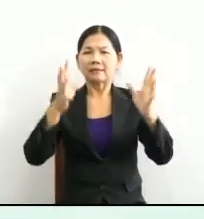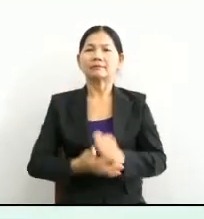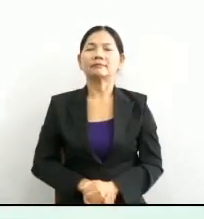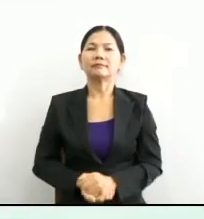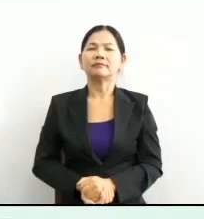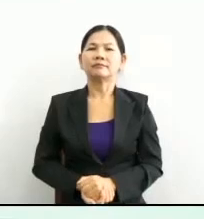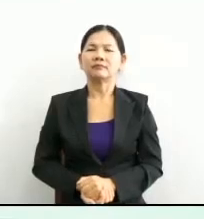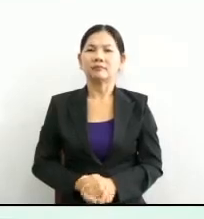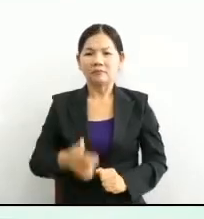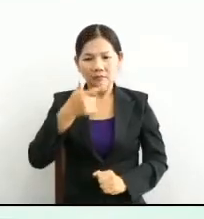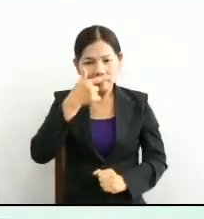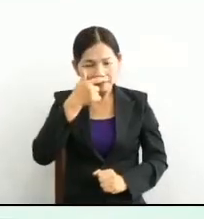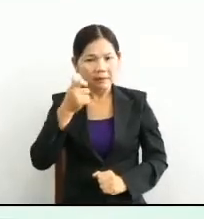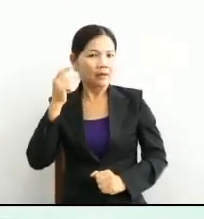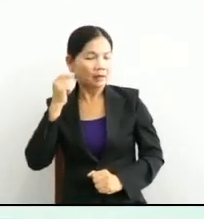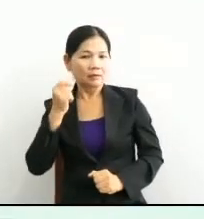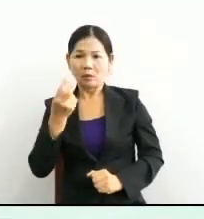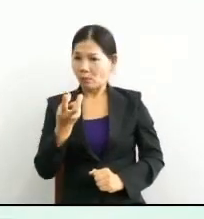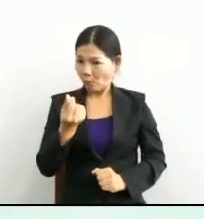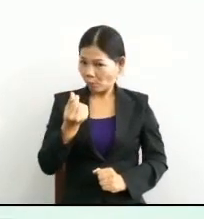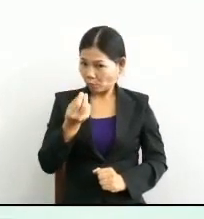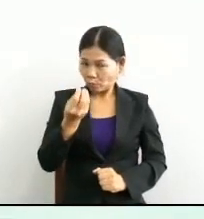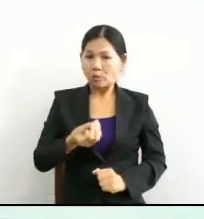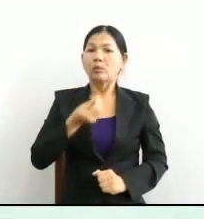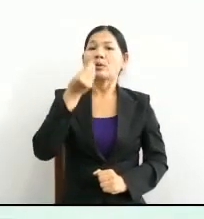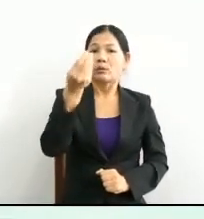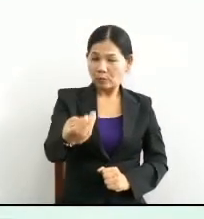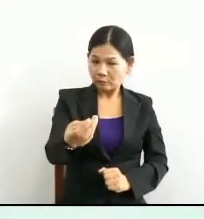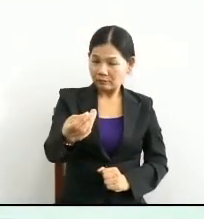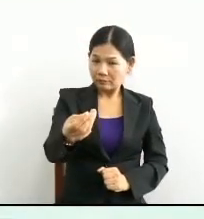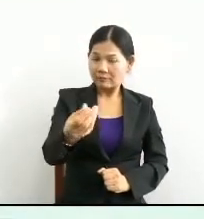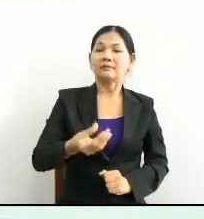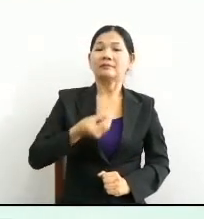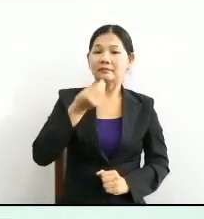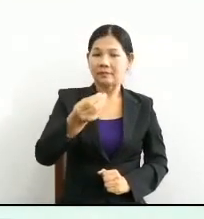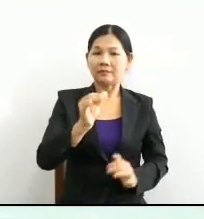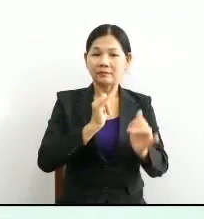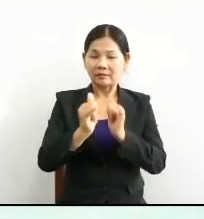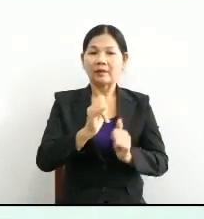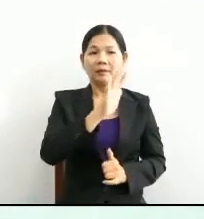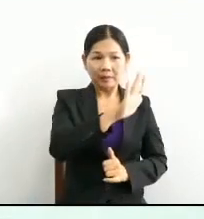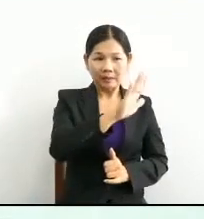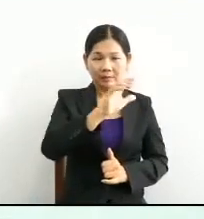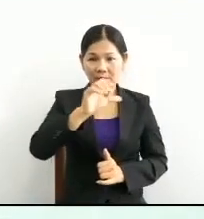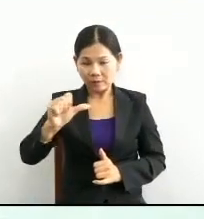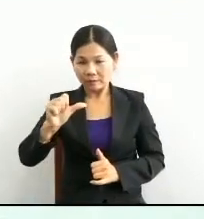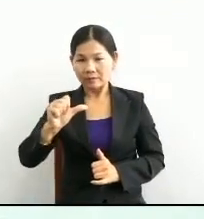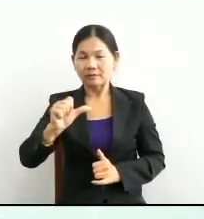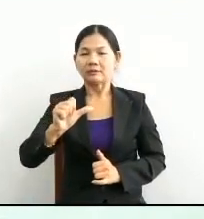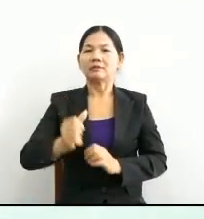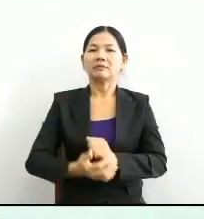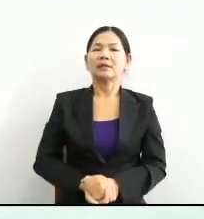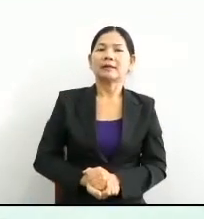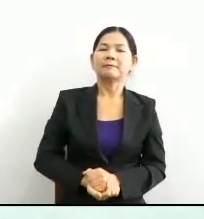thè mà mà con ai lôi con trai thì lại bỏ vào nữa nè ở con làm rồi ở con làm